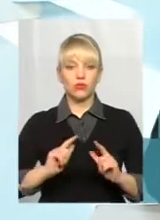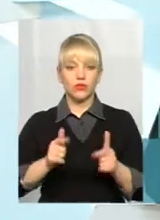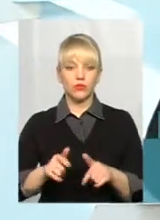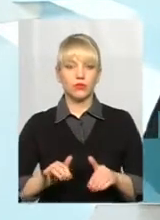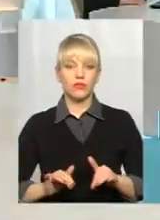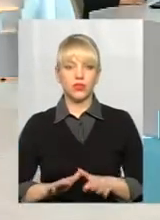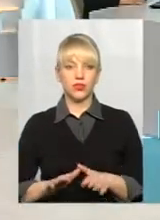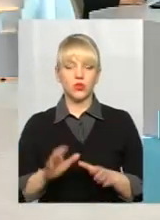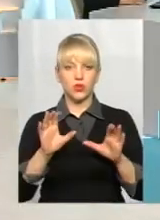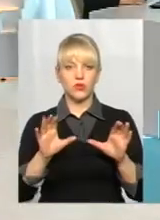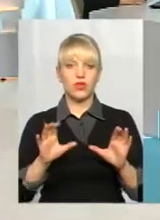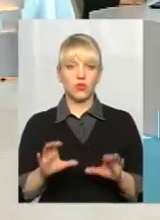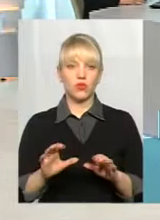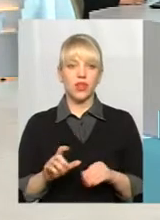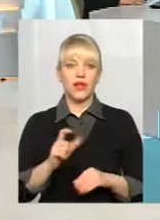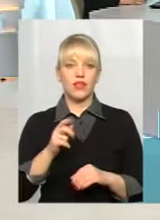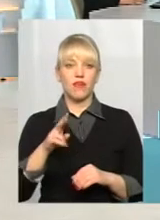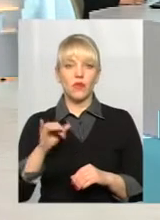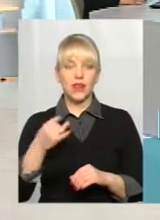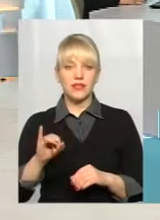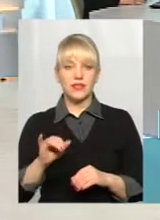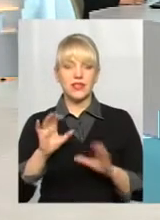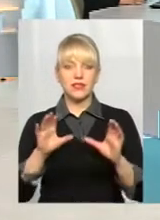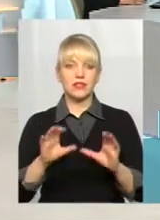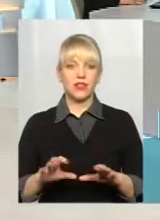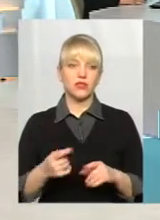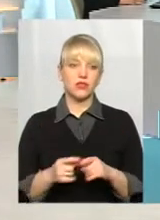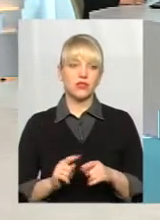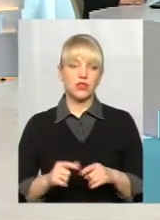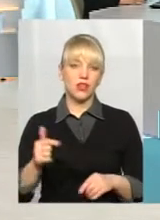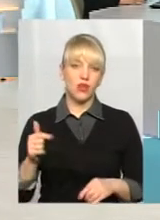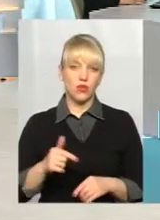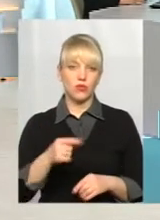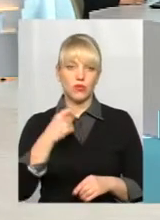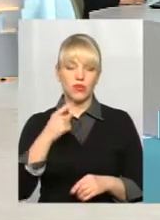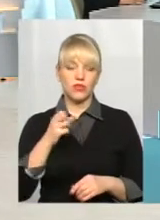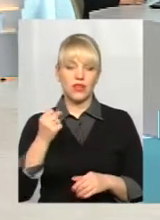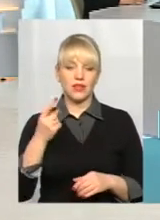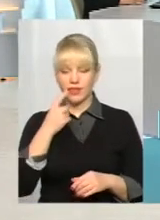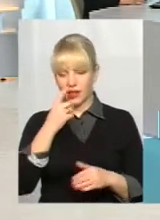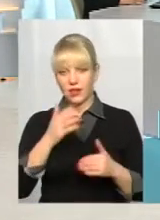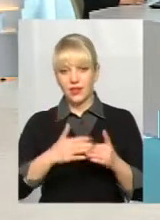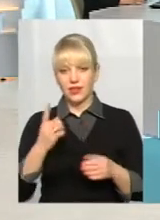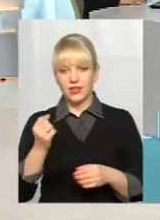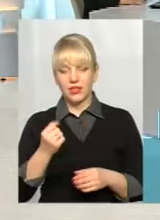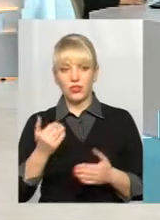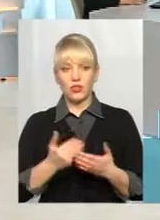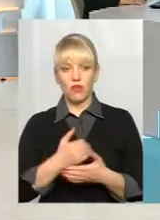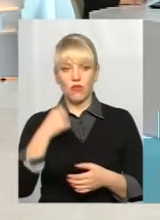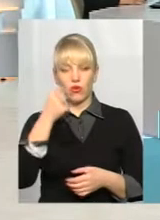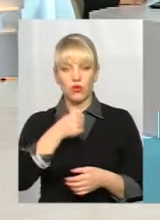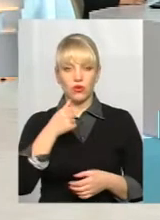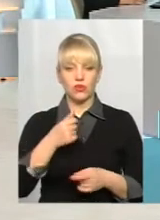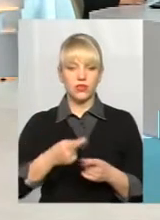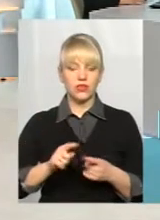закон, вже європейський закон у нас, це, грубо говорячи, за тиждень до Нового року, так, який в корні